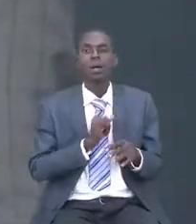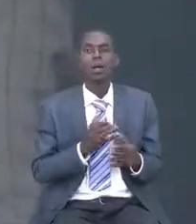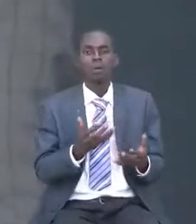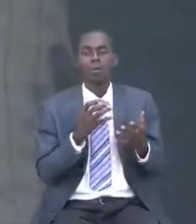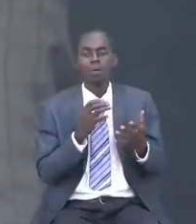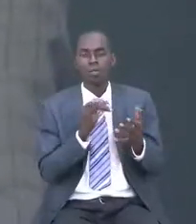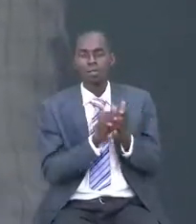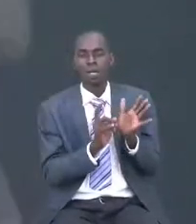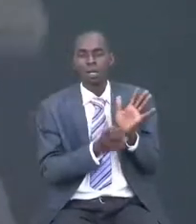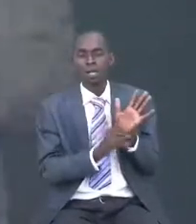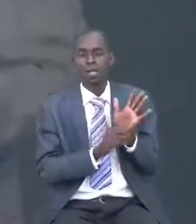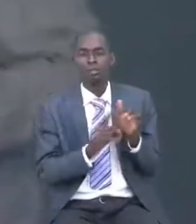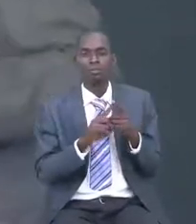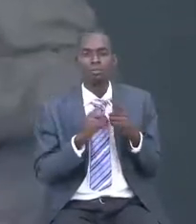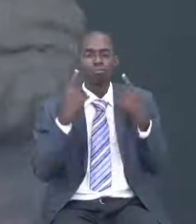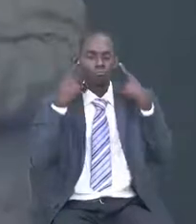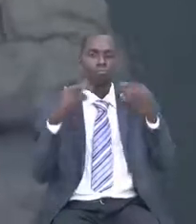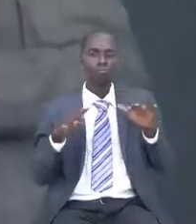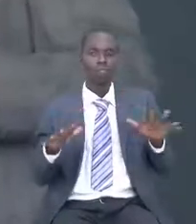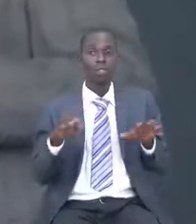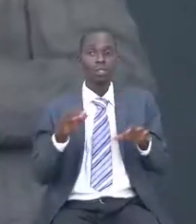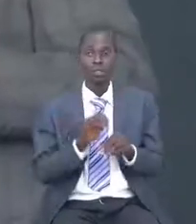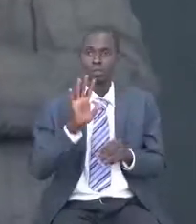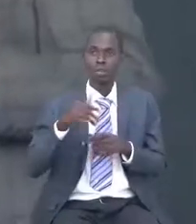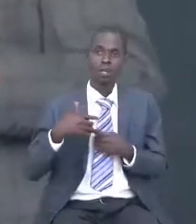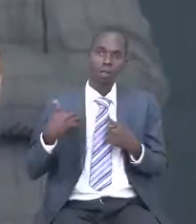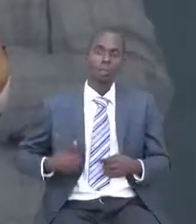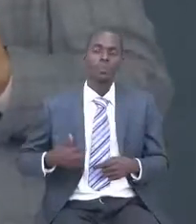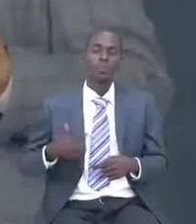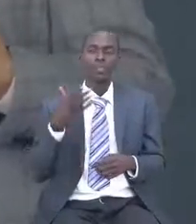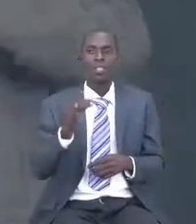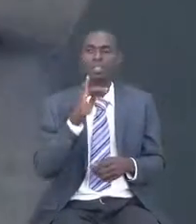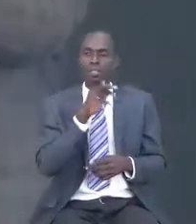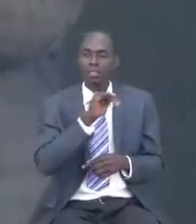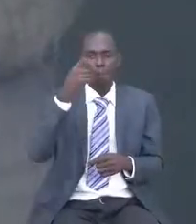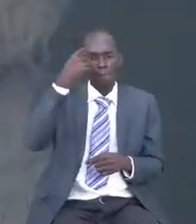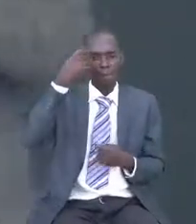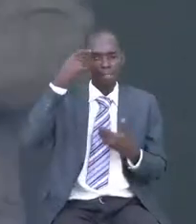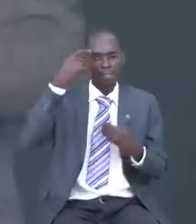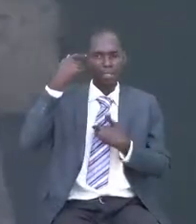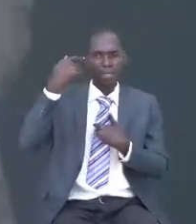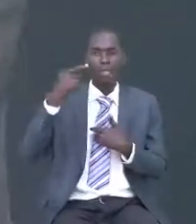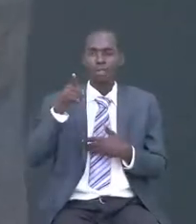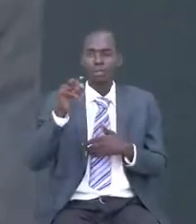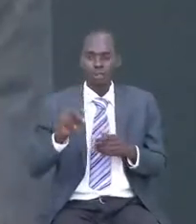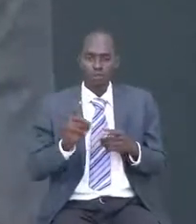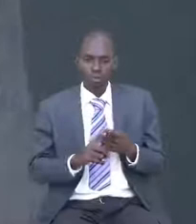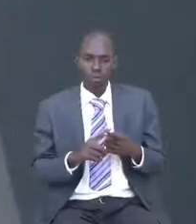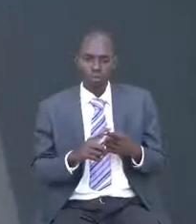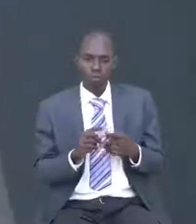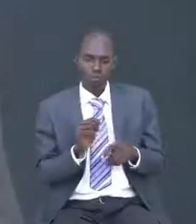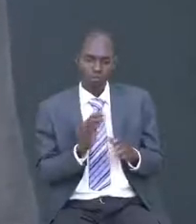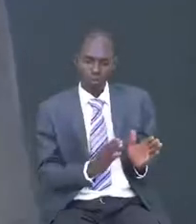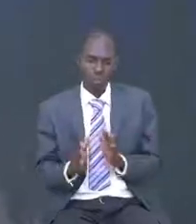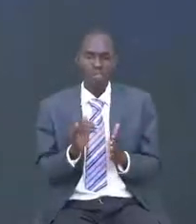que l'alarme sonne. Dans ton cœur, il y a un esprit et tu dois régler cet